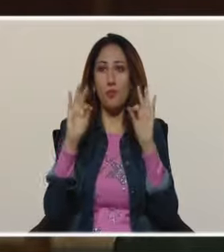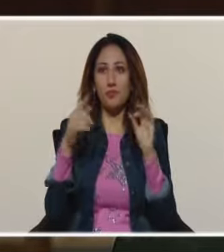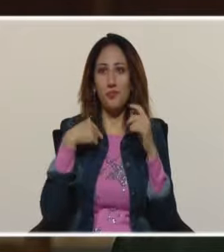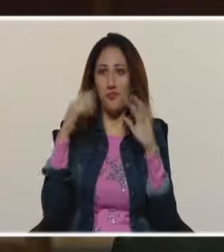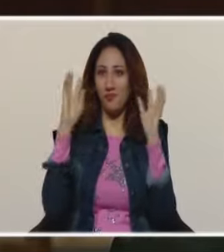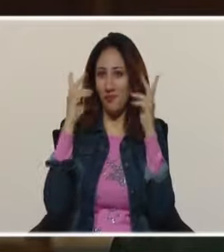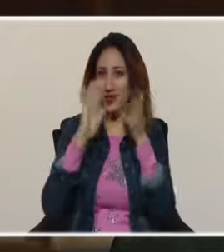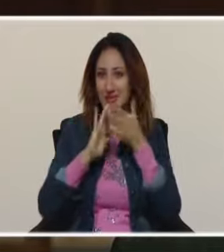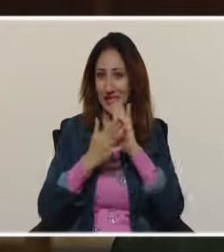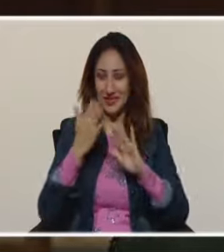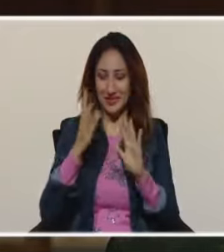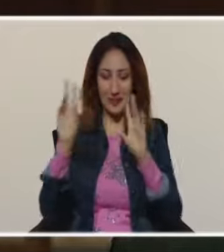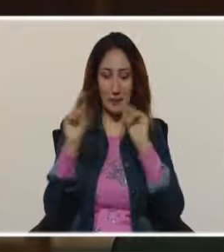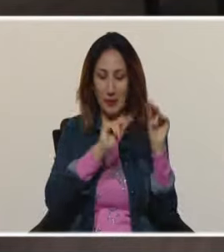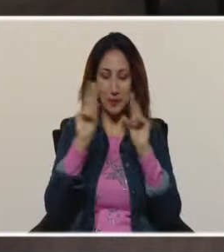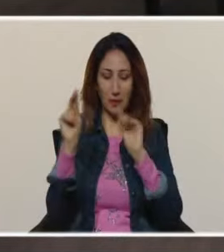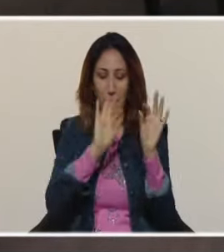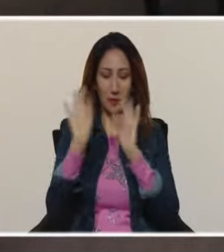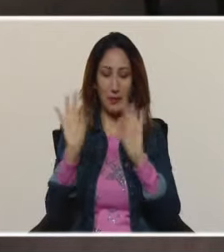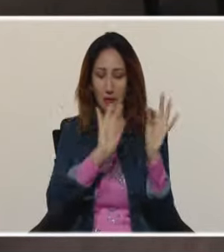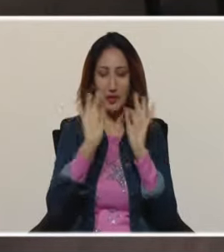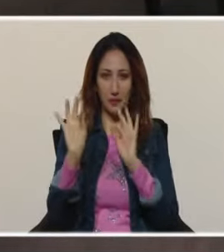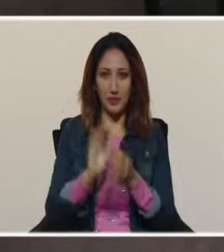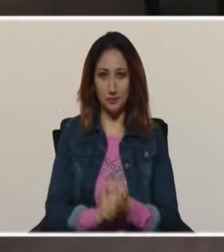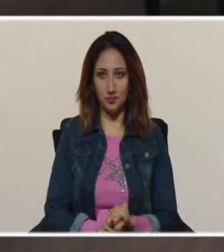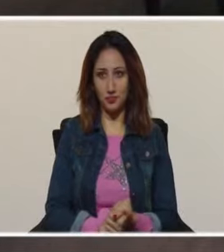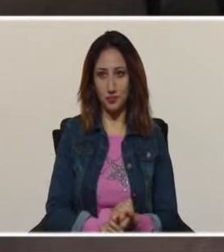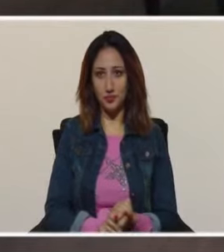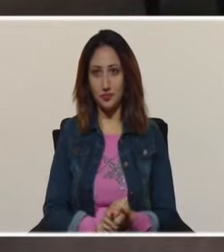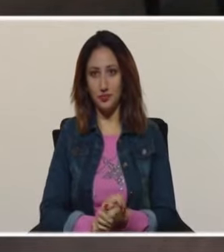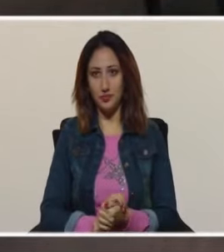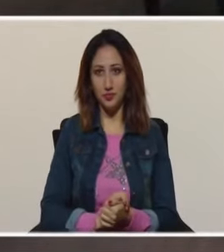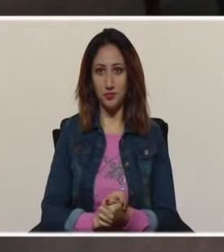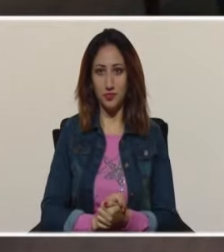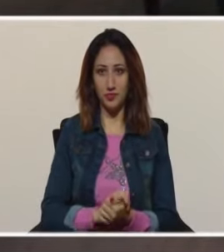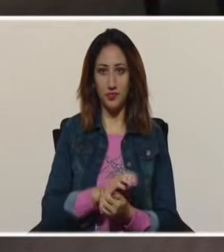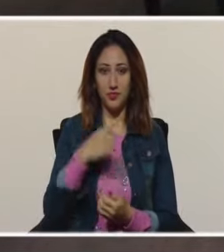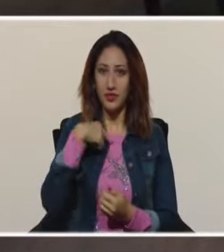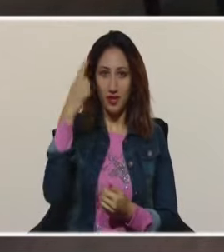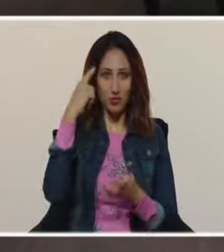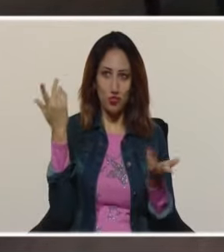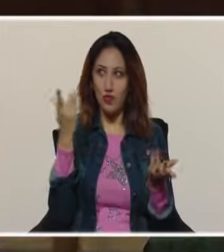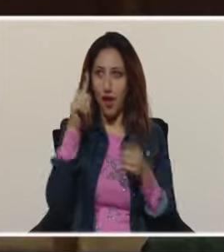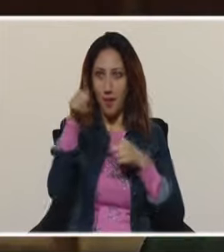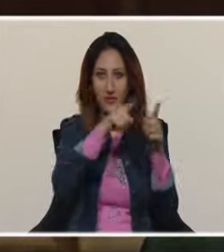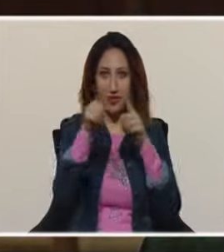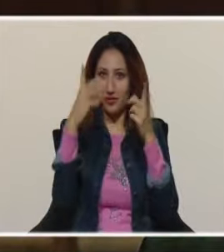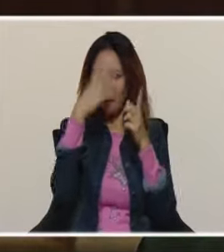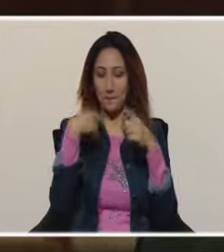خلاص. انا جننت الفقره دي جننتني. ارسلكم على بر انتوا مين بقى، عشان انا مش فاهم